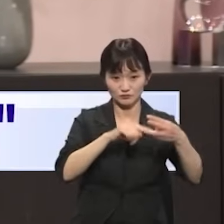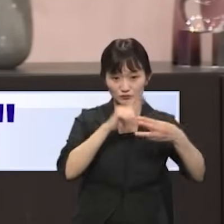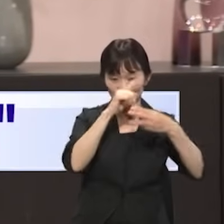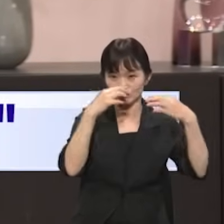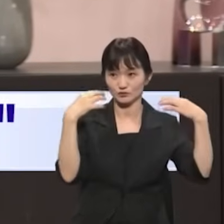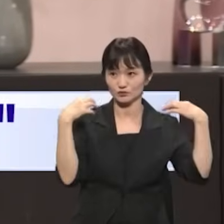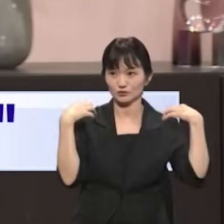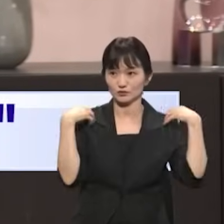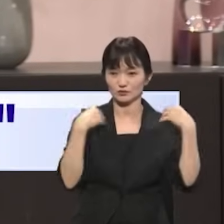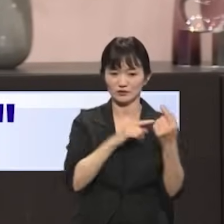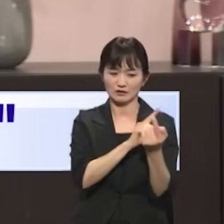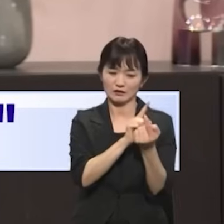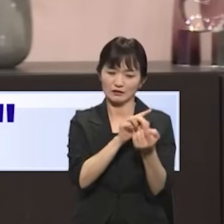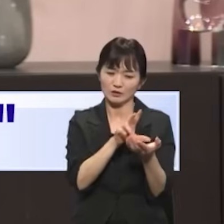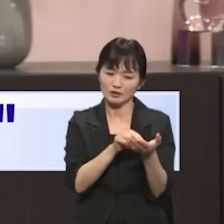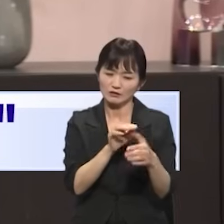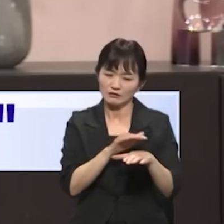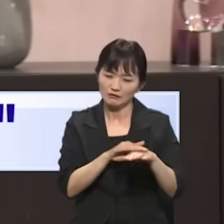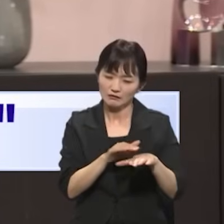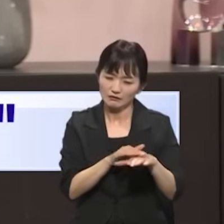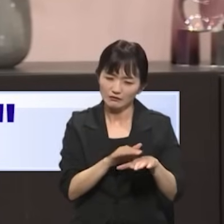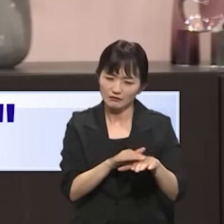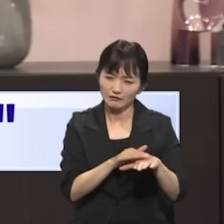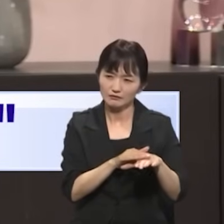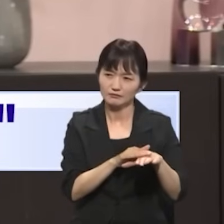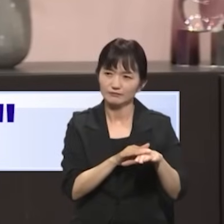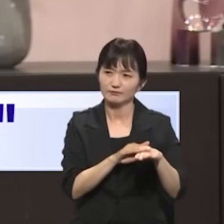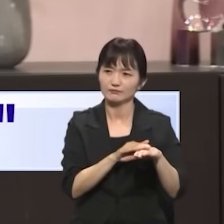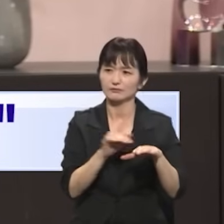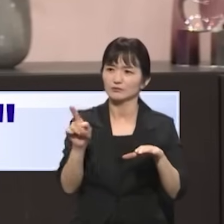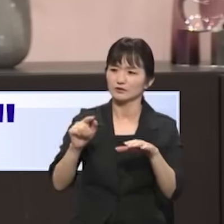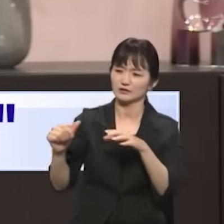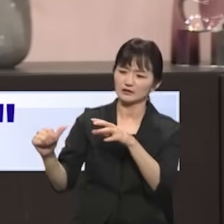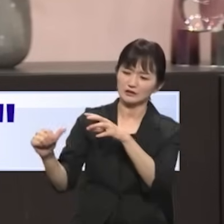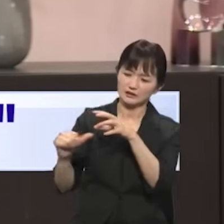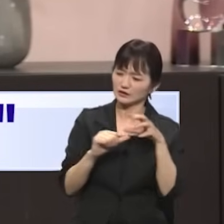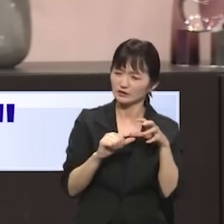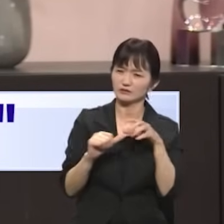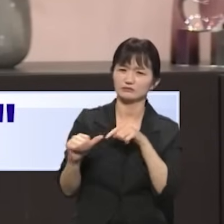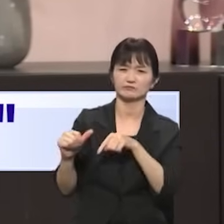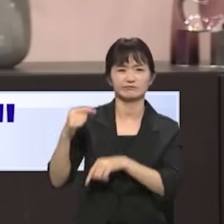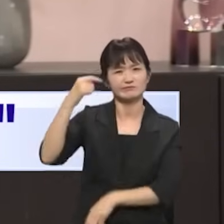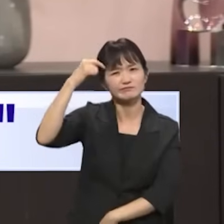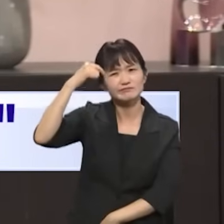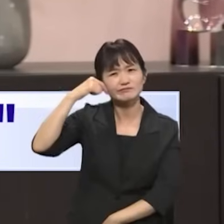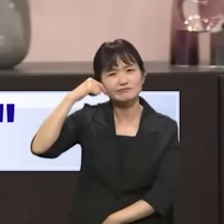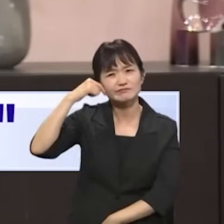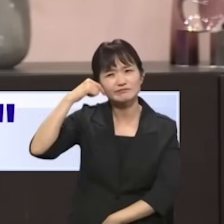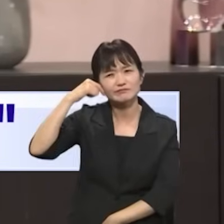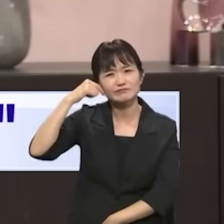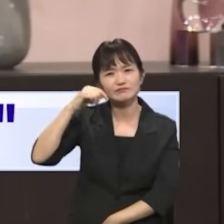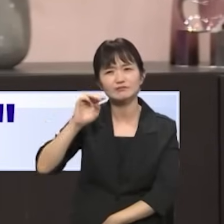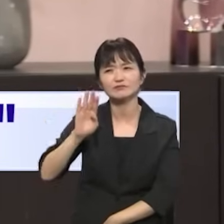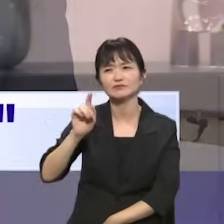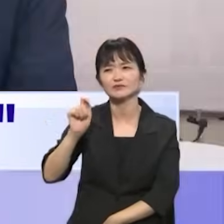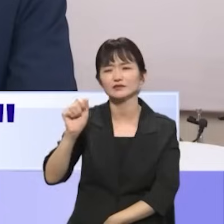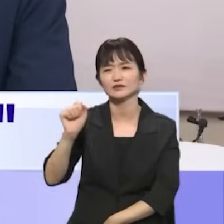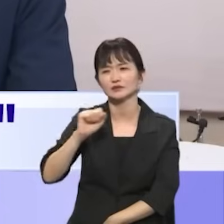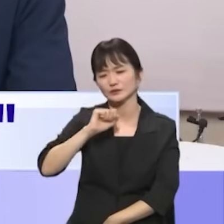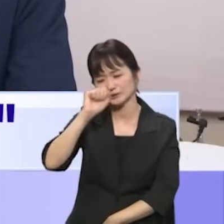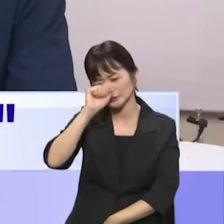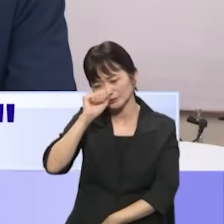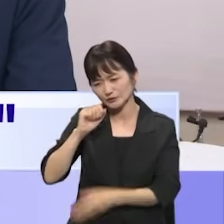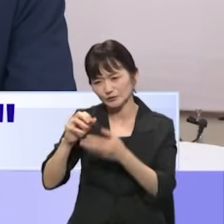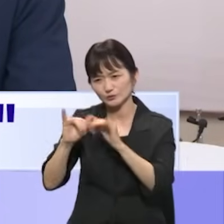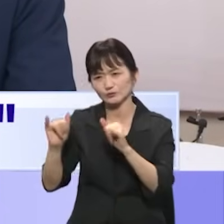이제 문제점들을 해결하는 데에 저는 뭔가 동원된다는 느낌이 드는 거는 글쎄요, 이제 BTS를 좋아하시는 많은